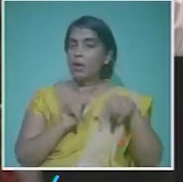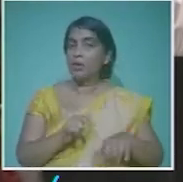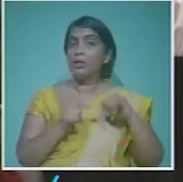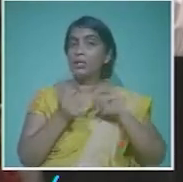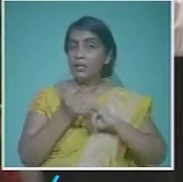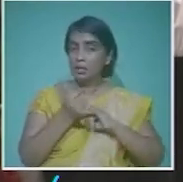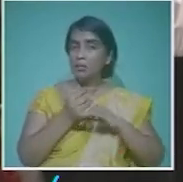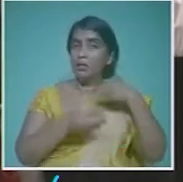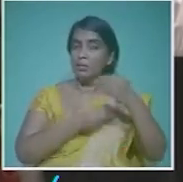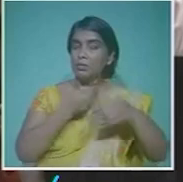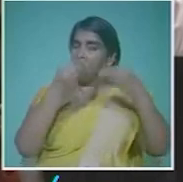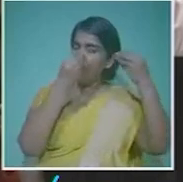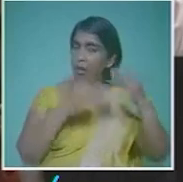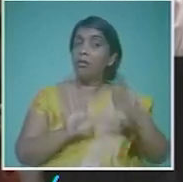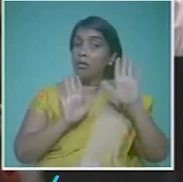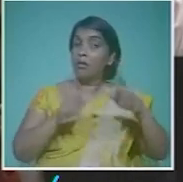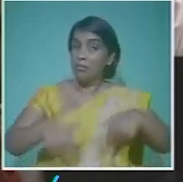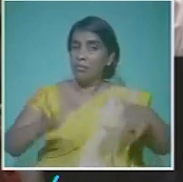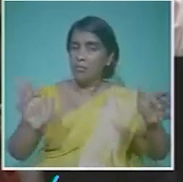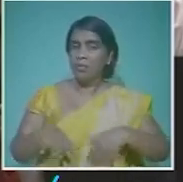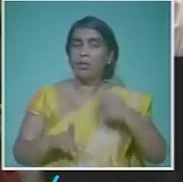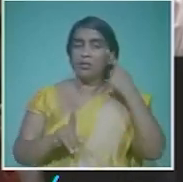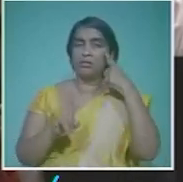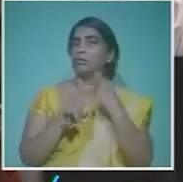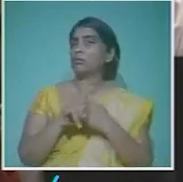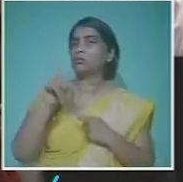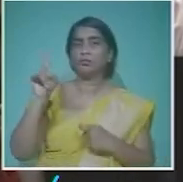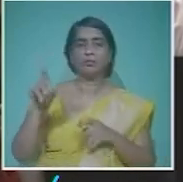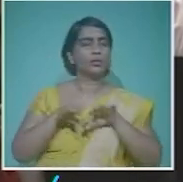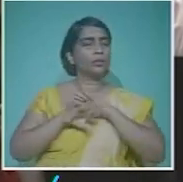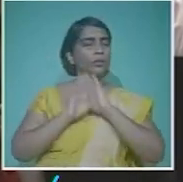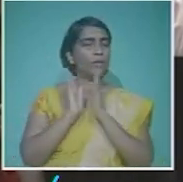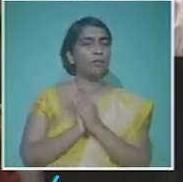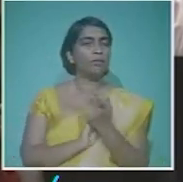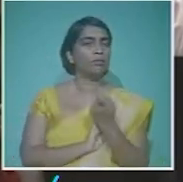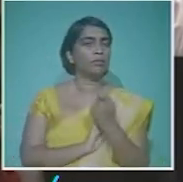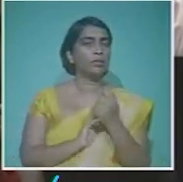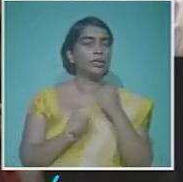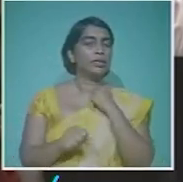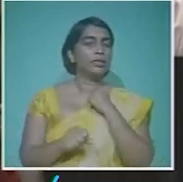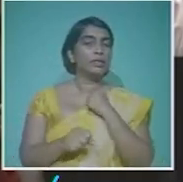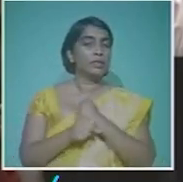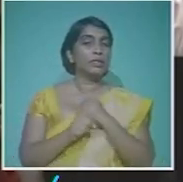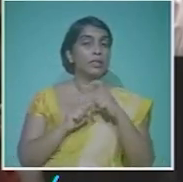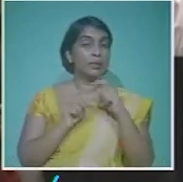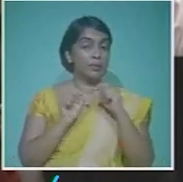ඒ මේ මොහොත වෙන විටත් කොරියාවේ සමස්ත ආර්ථිකයෙන් GDP එකෙන්